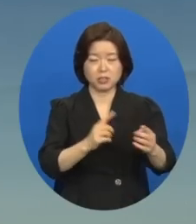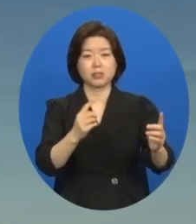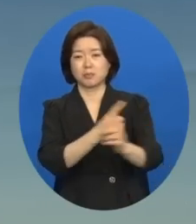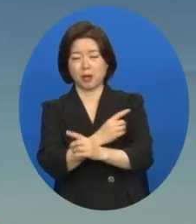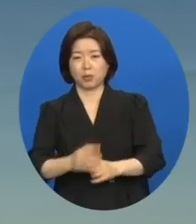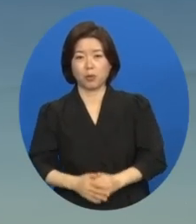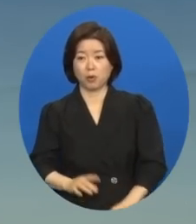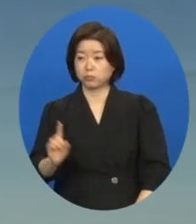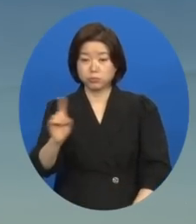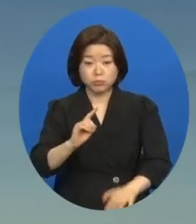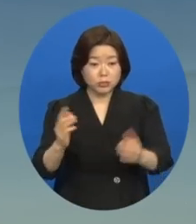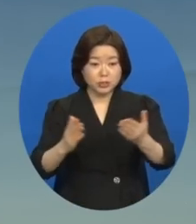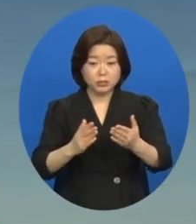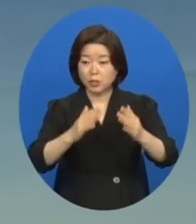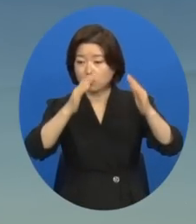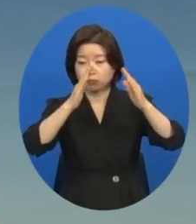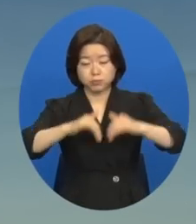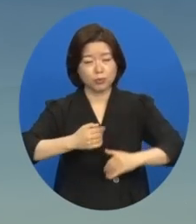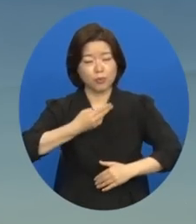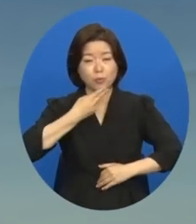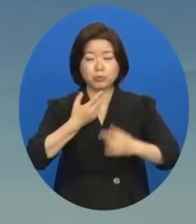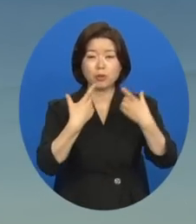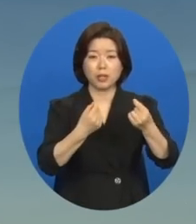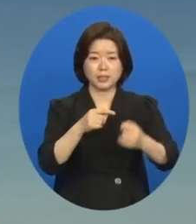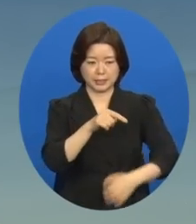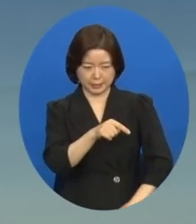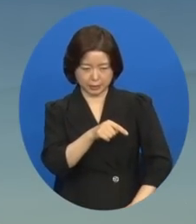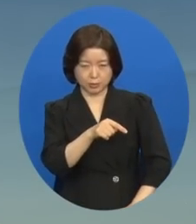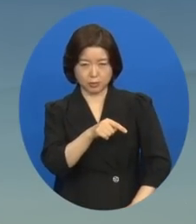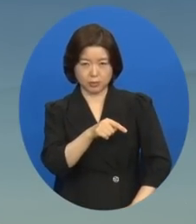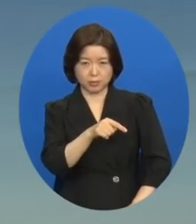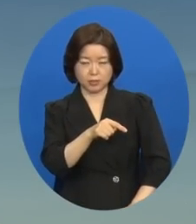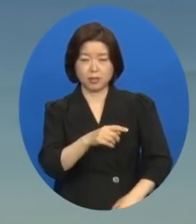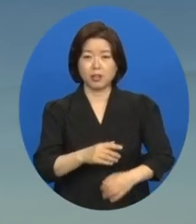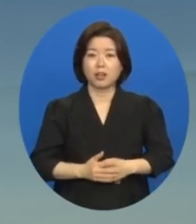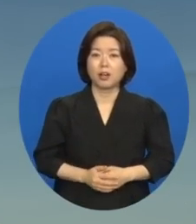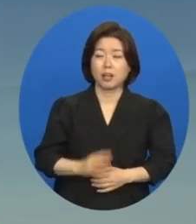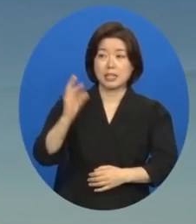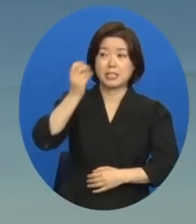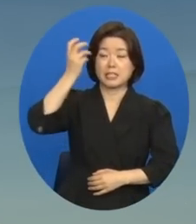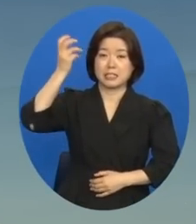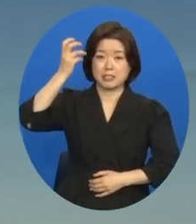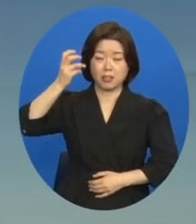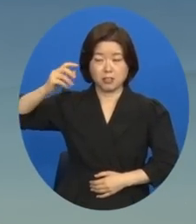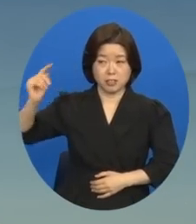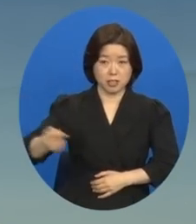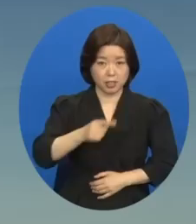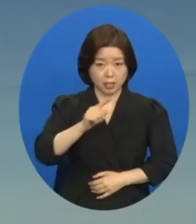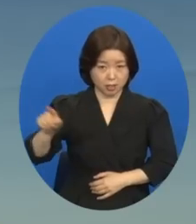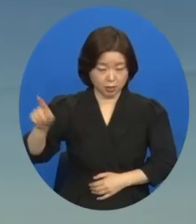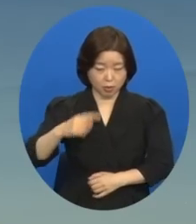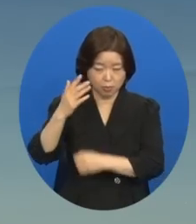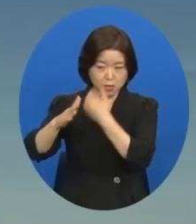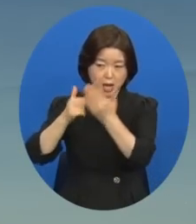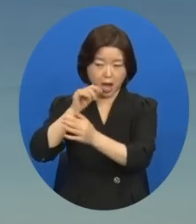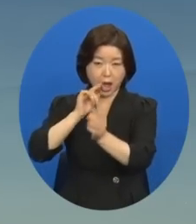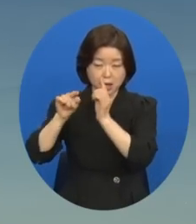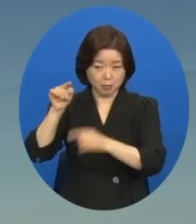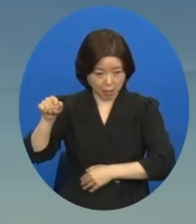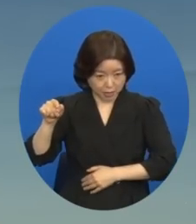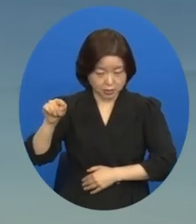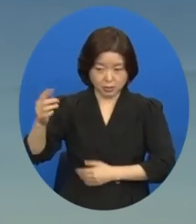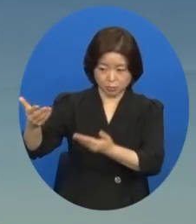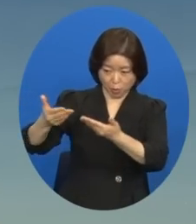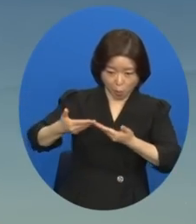어떤 일이 있어도 무너질 것 같지 않던 그 어떤 것들도요, 성령의 검, 하나님의 말씀